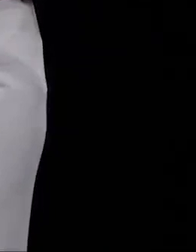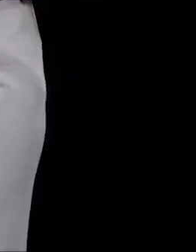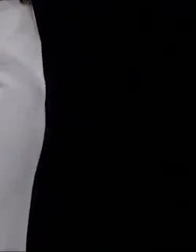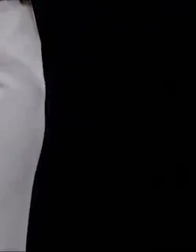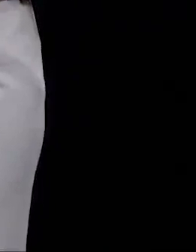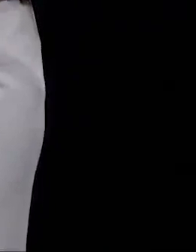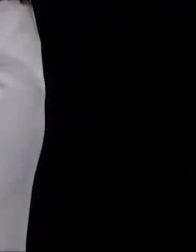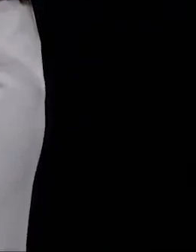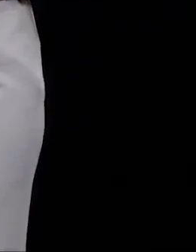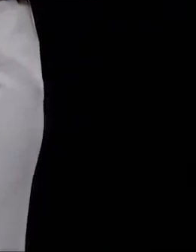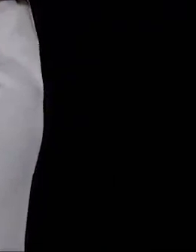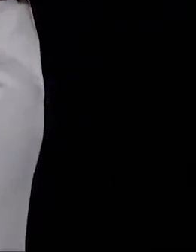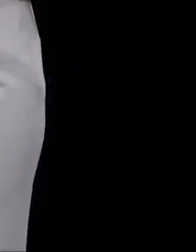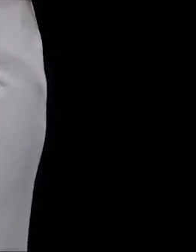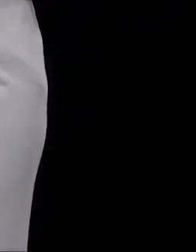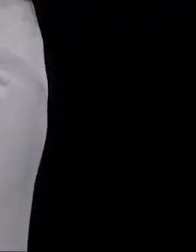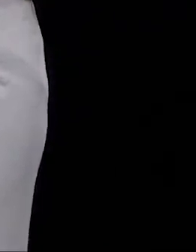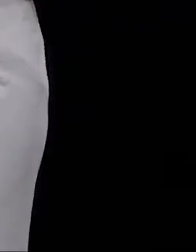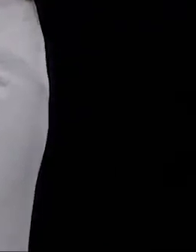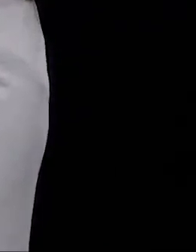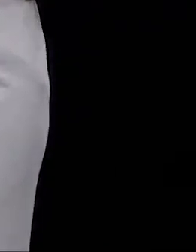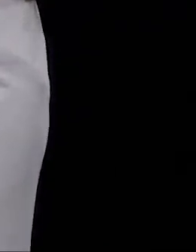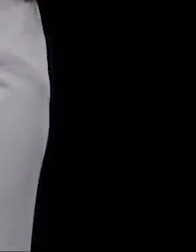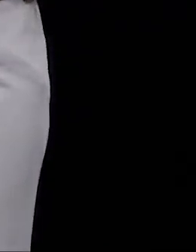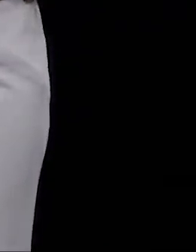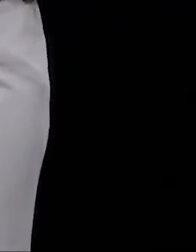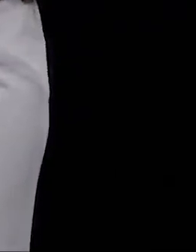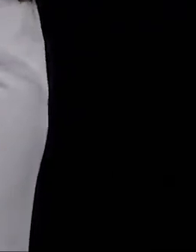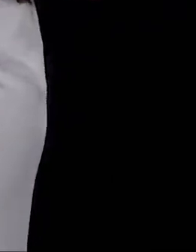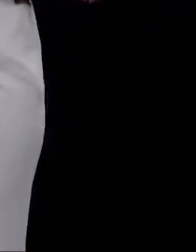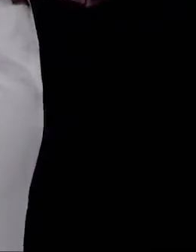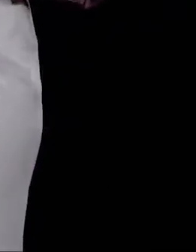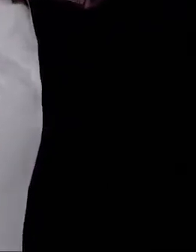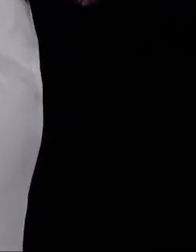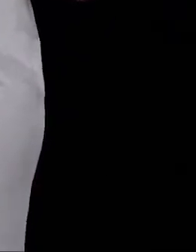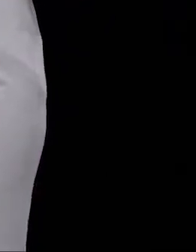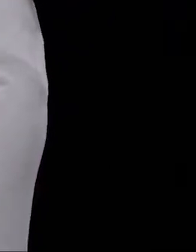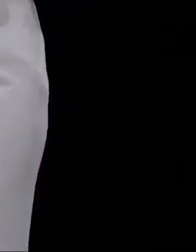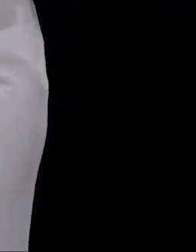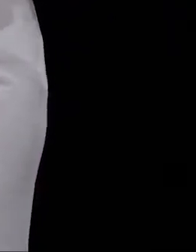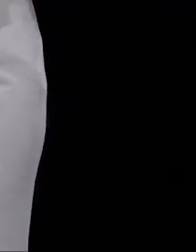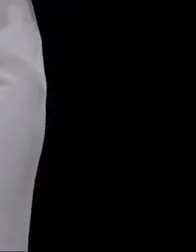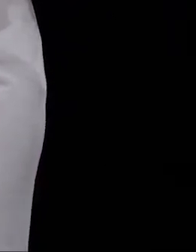언제 어디서나 내 손안의 뉴스. 광주 MBC 뉴스 유튜브 구독으로 함께하세요.